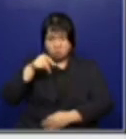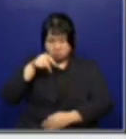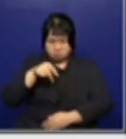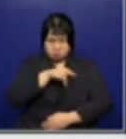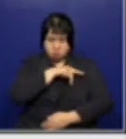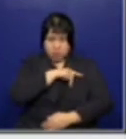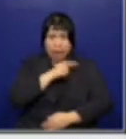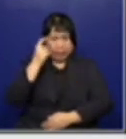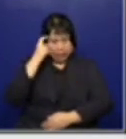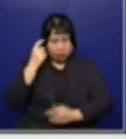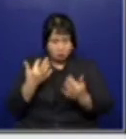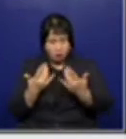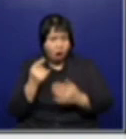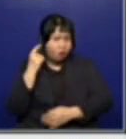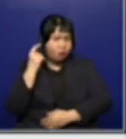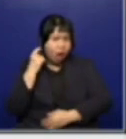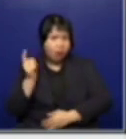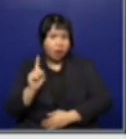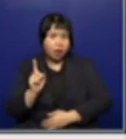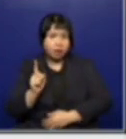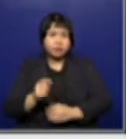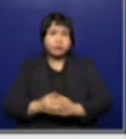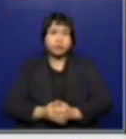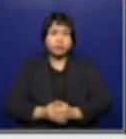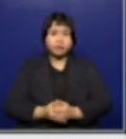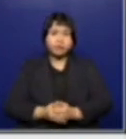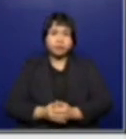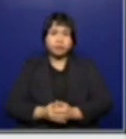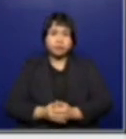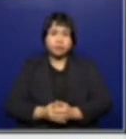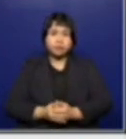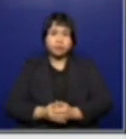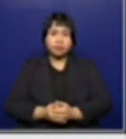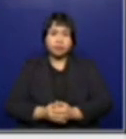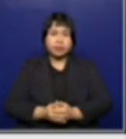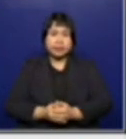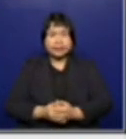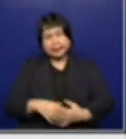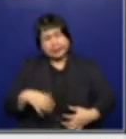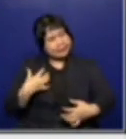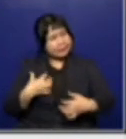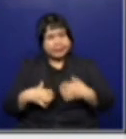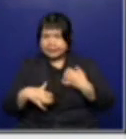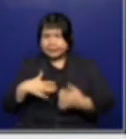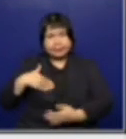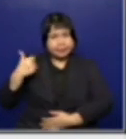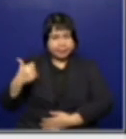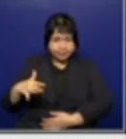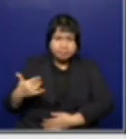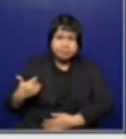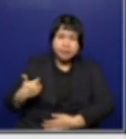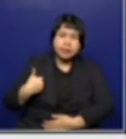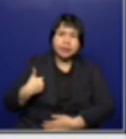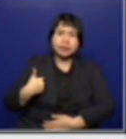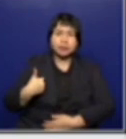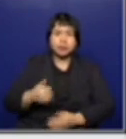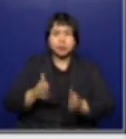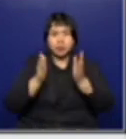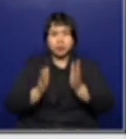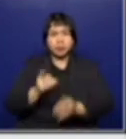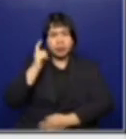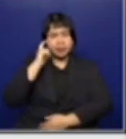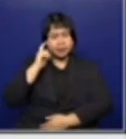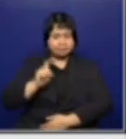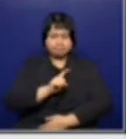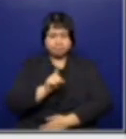ารอฟังอยู่เพราะด้วยความคับแค้นใจความเครือขแคลงสงสัยใน